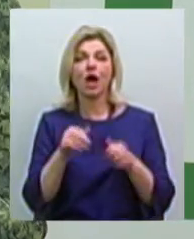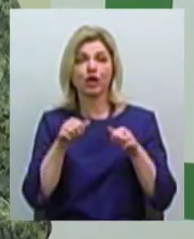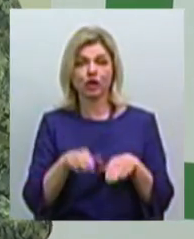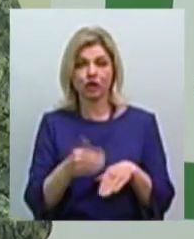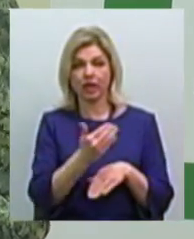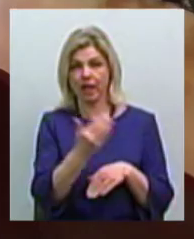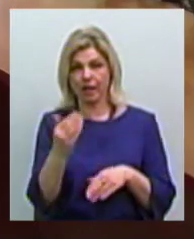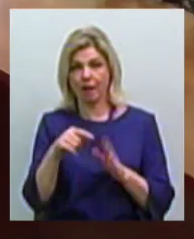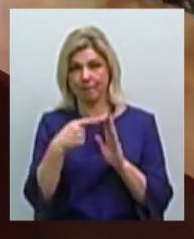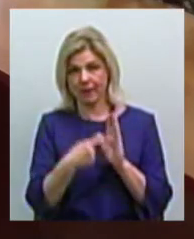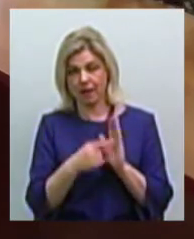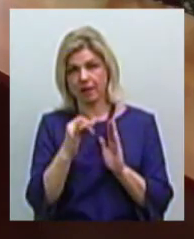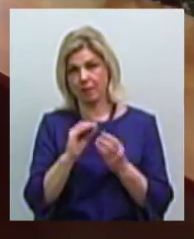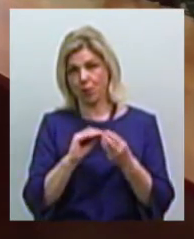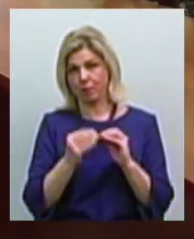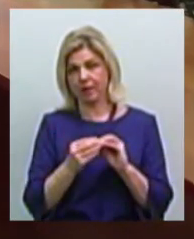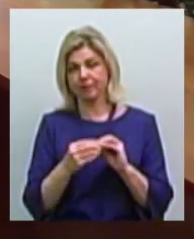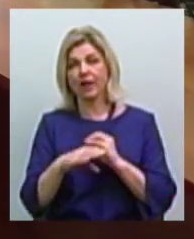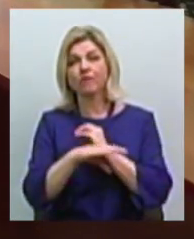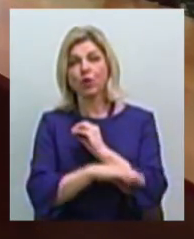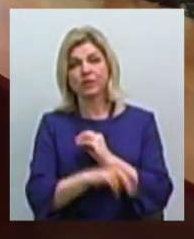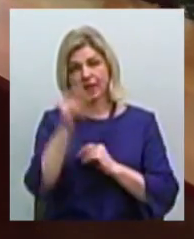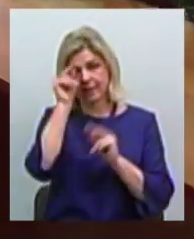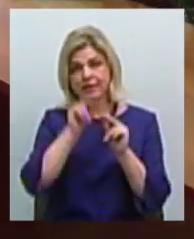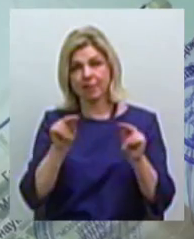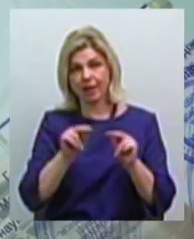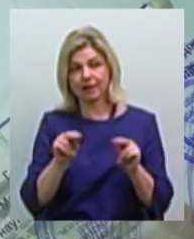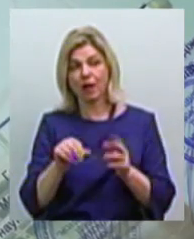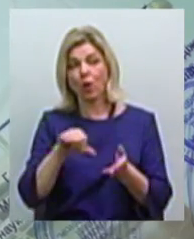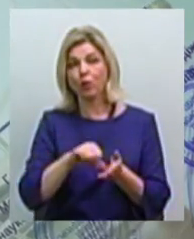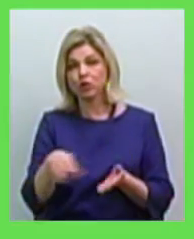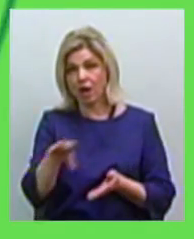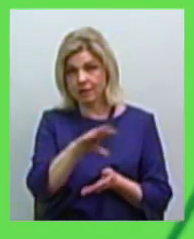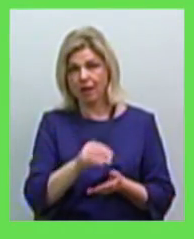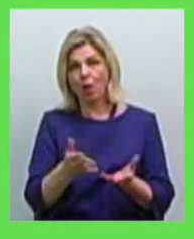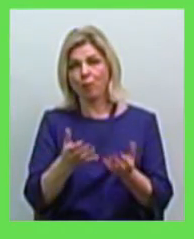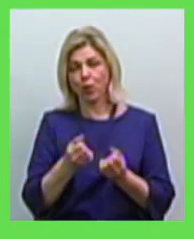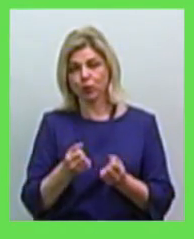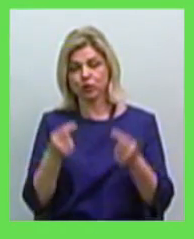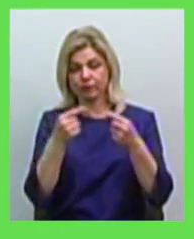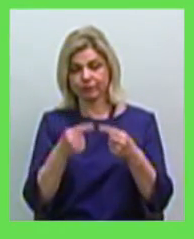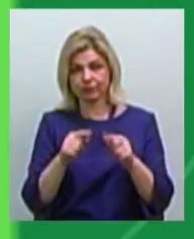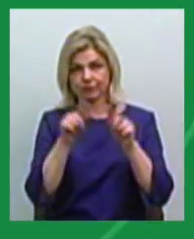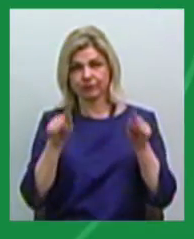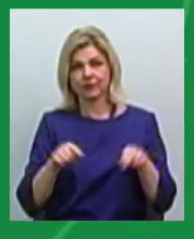питань і проблем. Наприкінці семінару учасники отримають відповідні сертифікати.